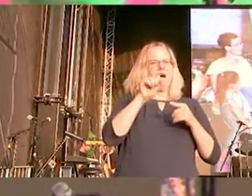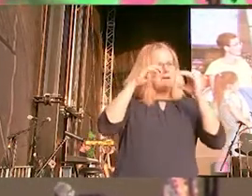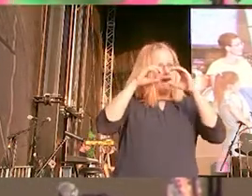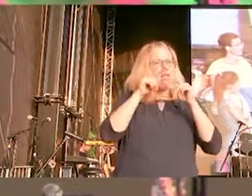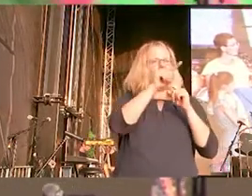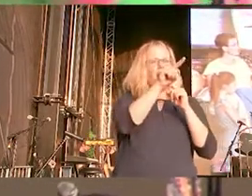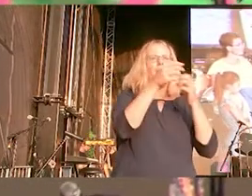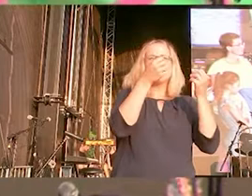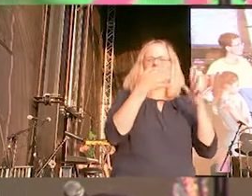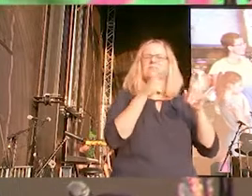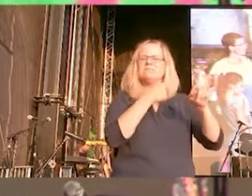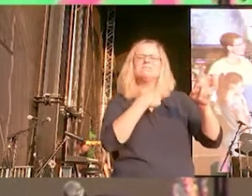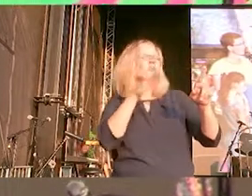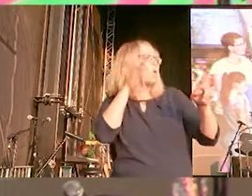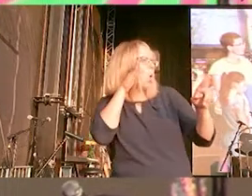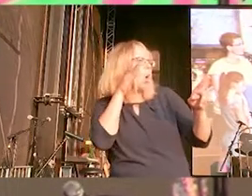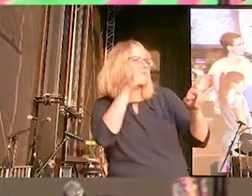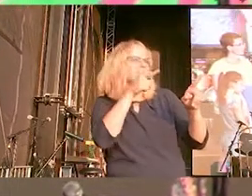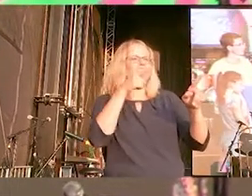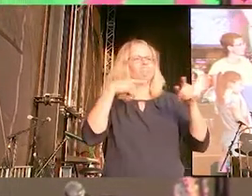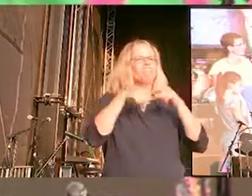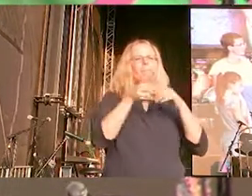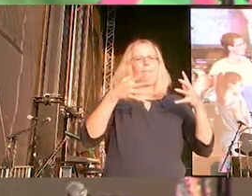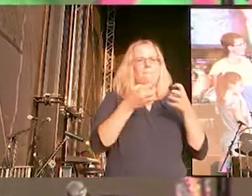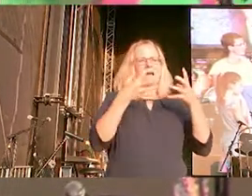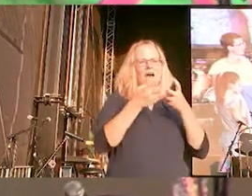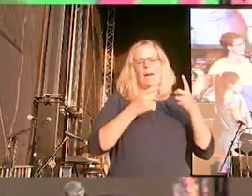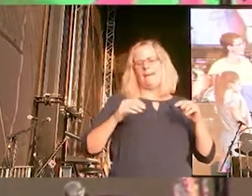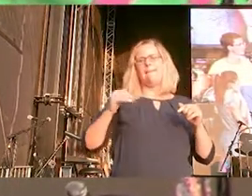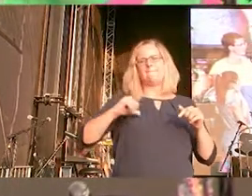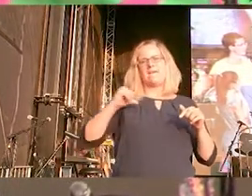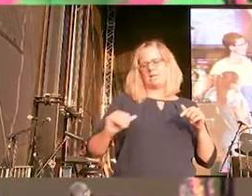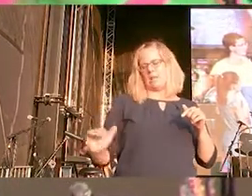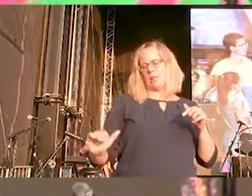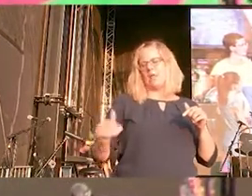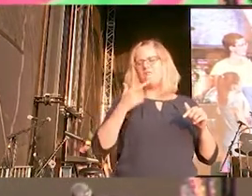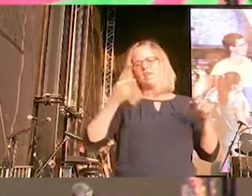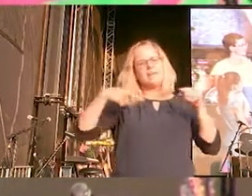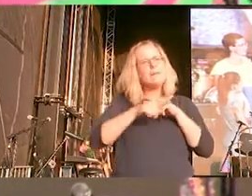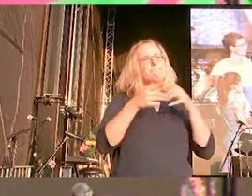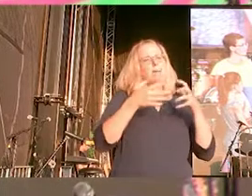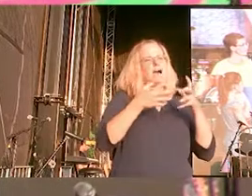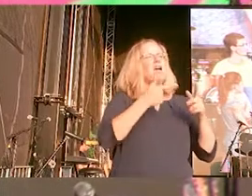gehört haben. In einer Bäckerei wollte ein kleines Mädchen Kuchen kaufen